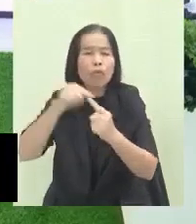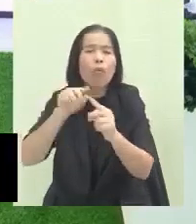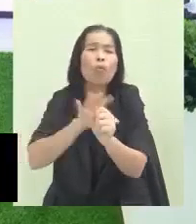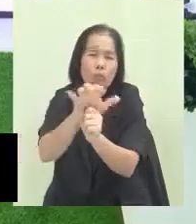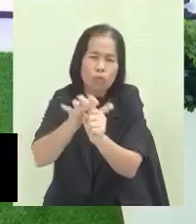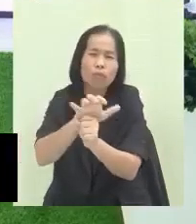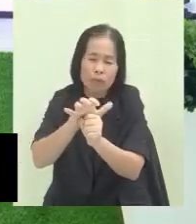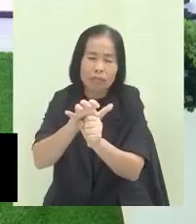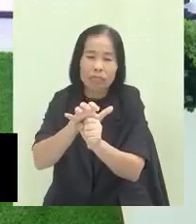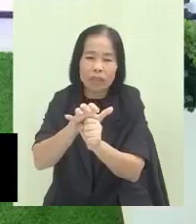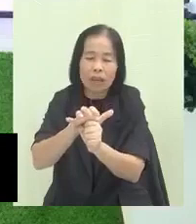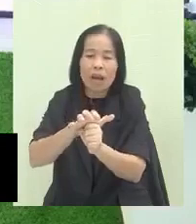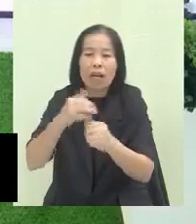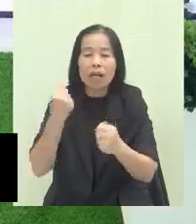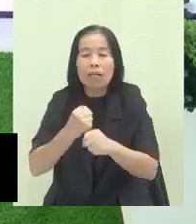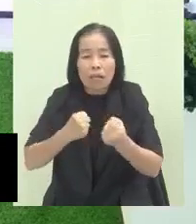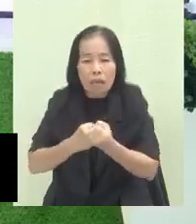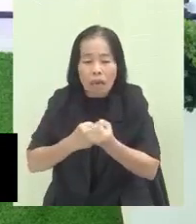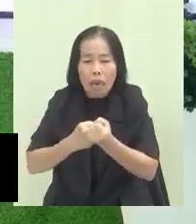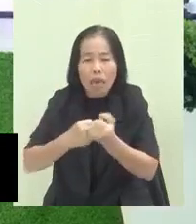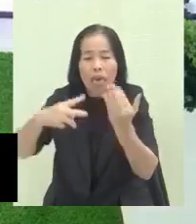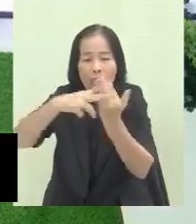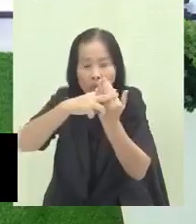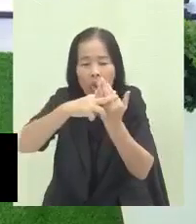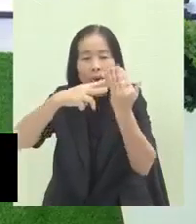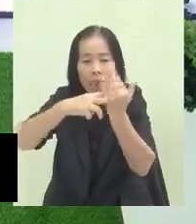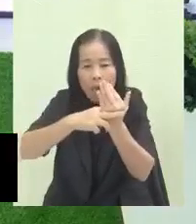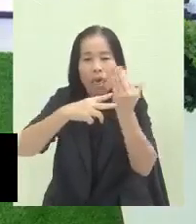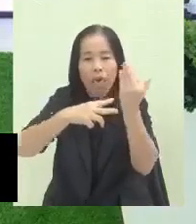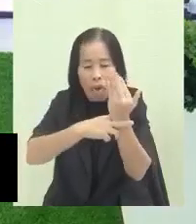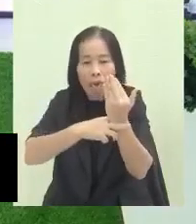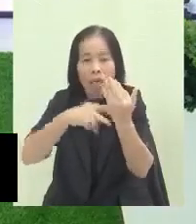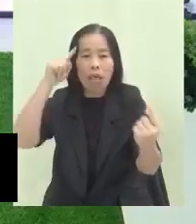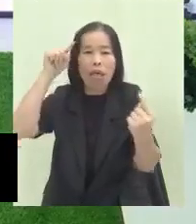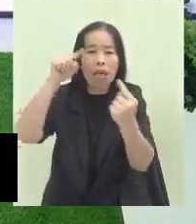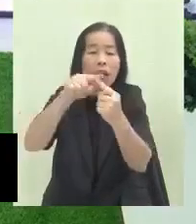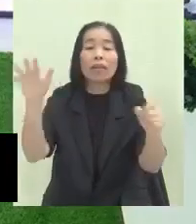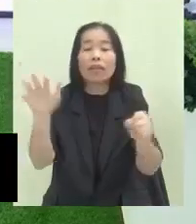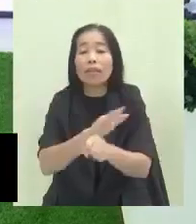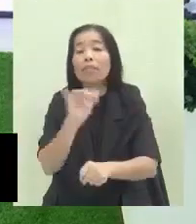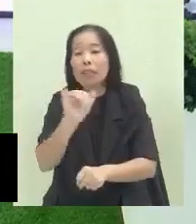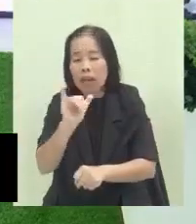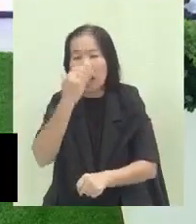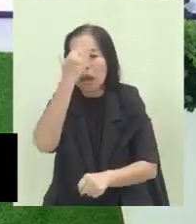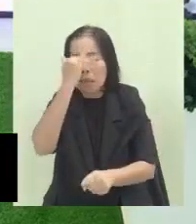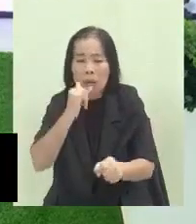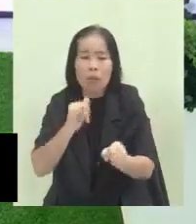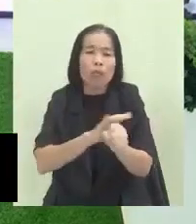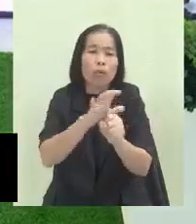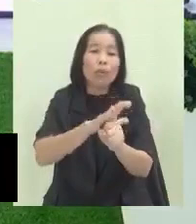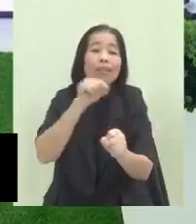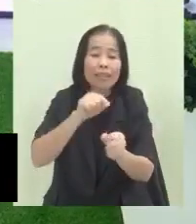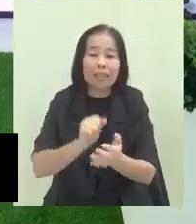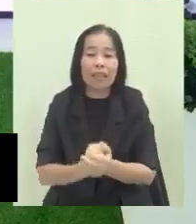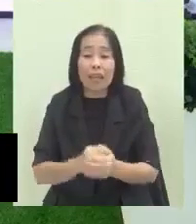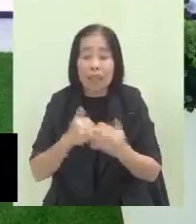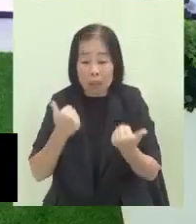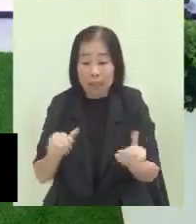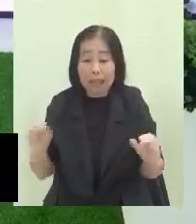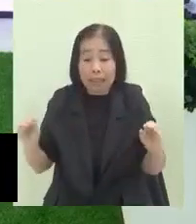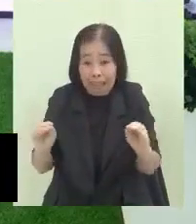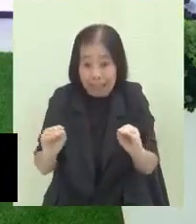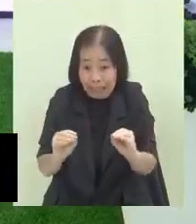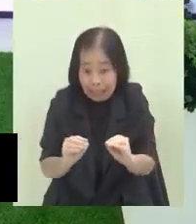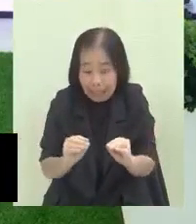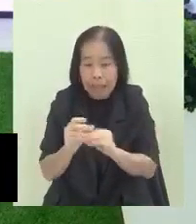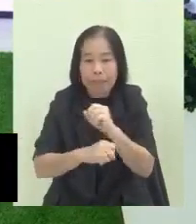-19 ทำให้การขับเคลื่อนตามเป้าหมายพัฒนาที่ยั่งยืนและ ที่กำลังจะสิ้นสุดในอี